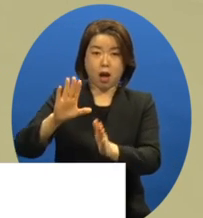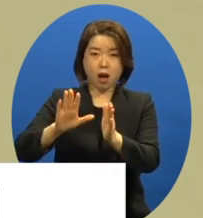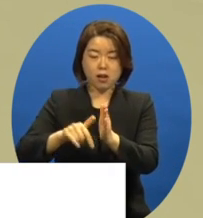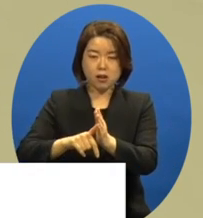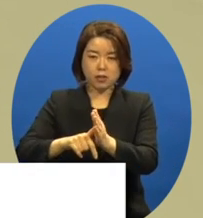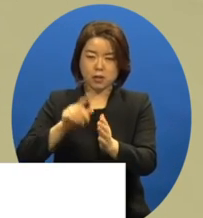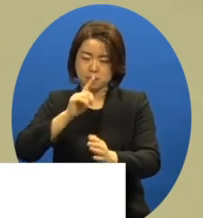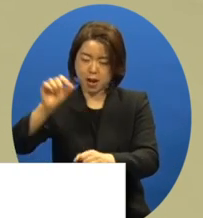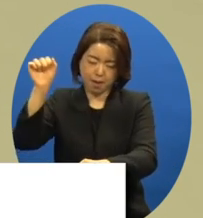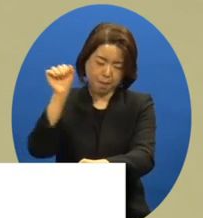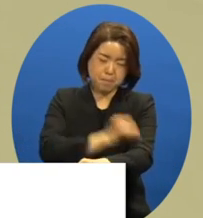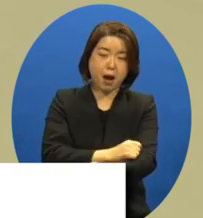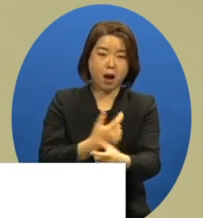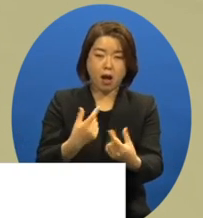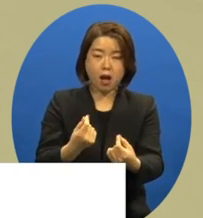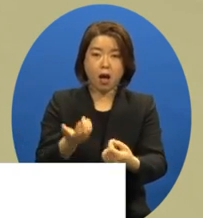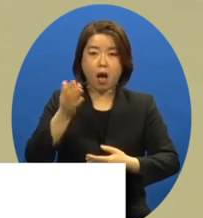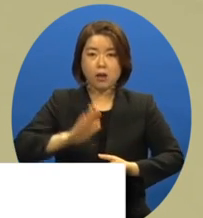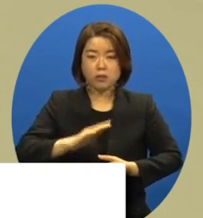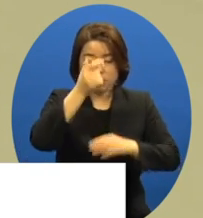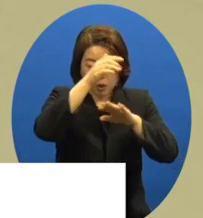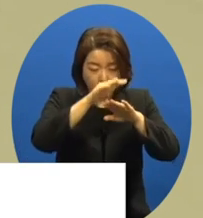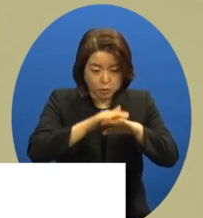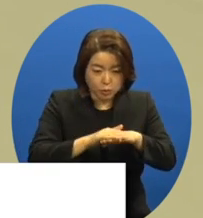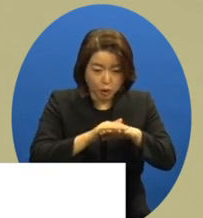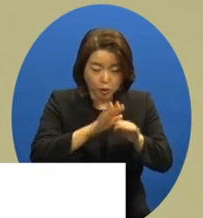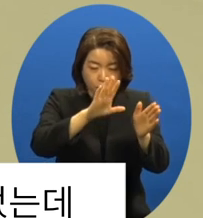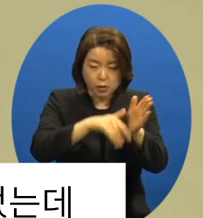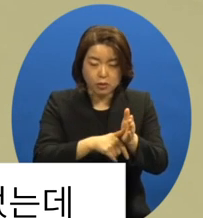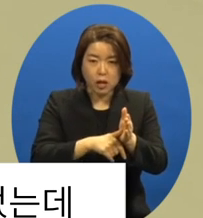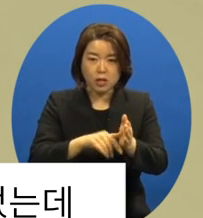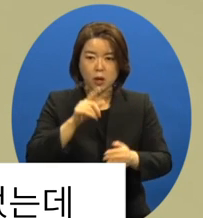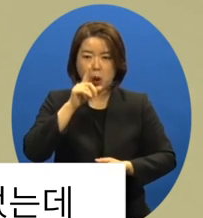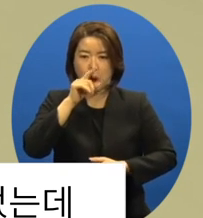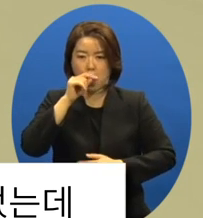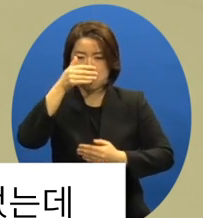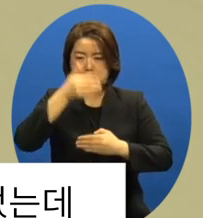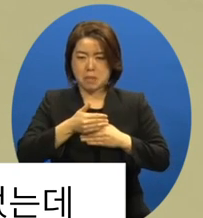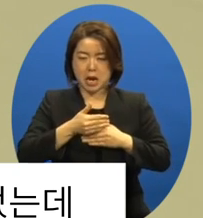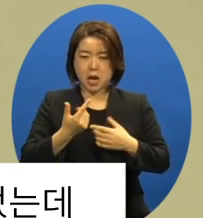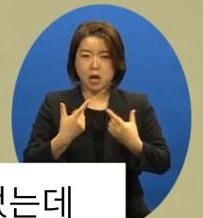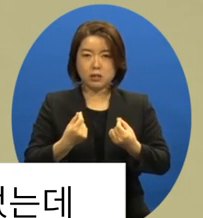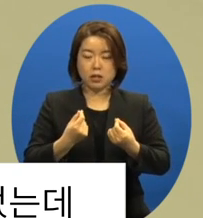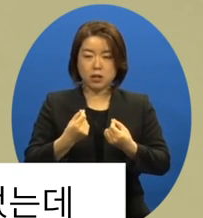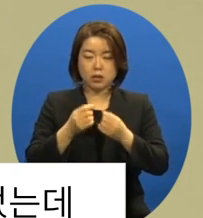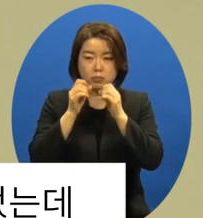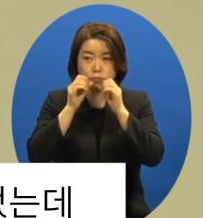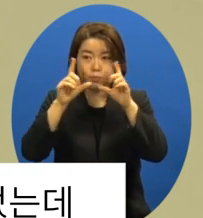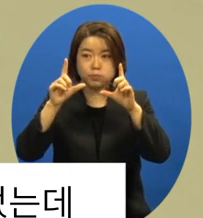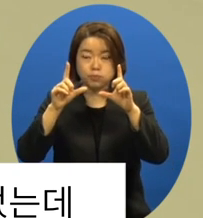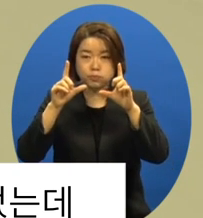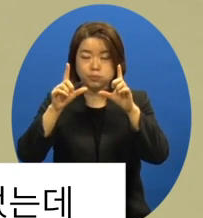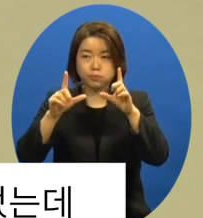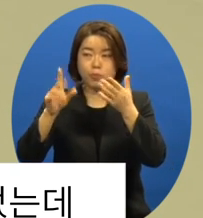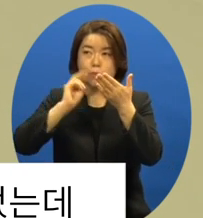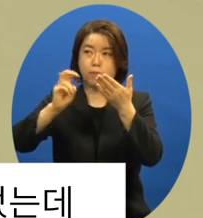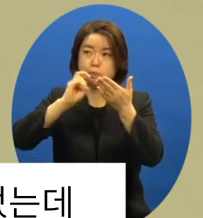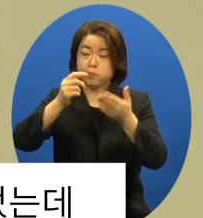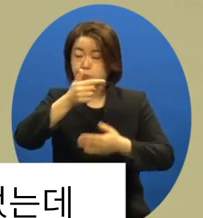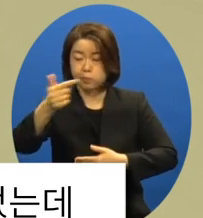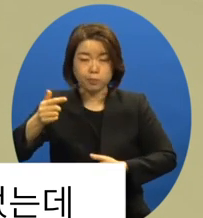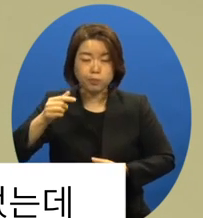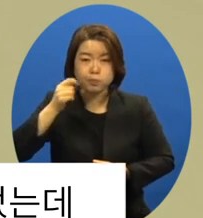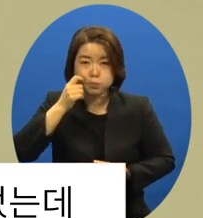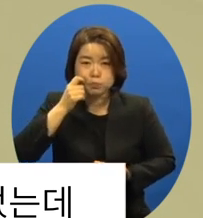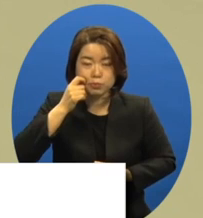잘하는데 예배 드릴 때는 입에 철문이 닫힌 것처럼 그렇게 입을 열어서 찬송을 한번 크게 부르지 않는